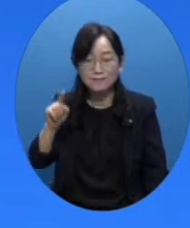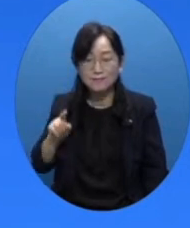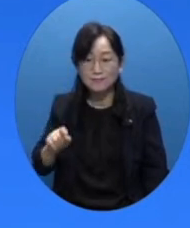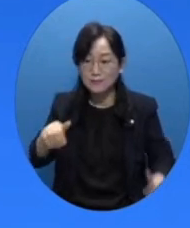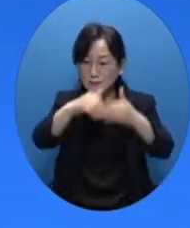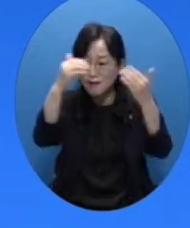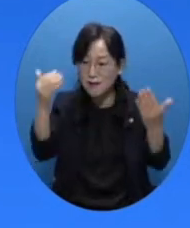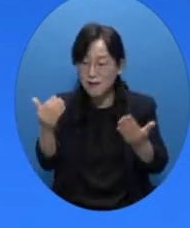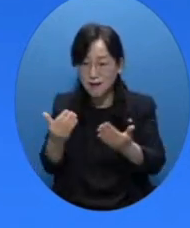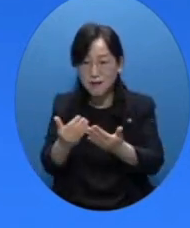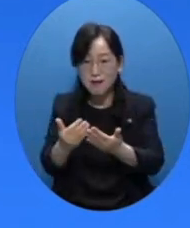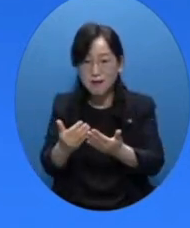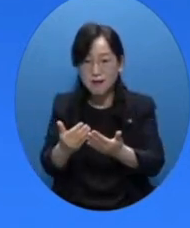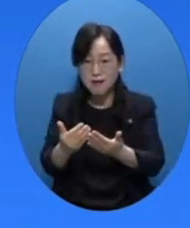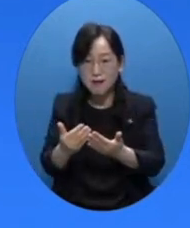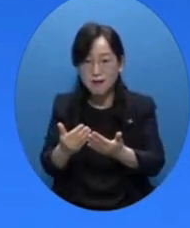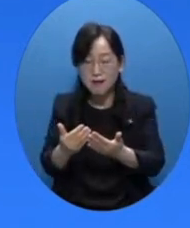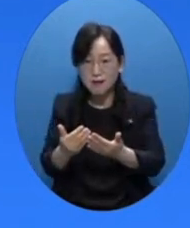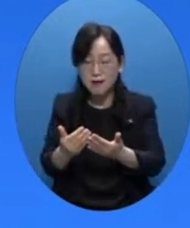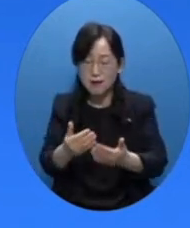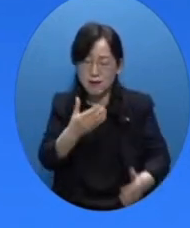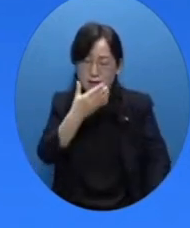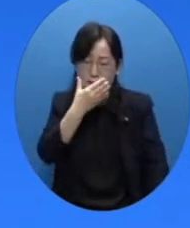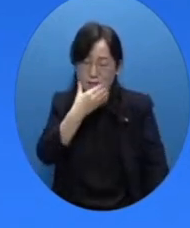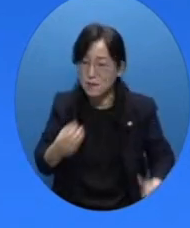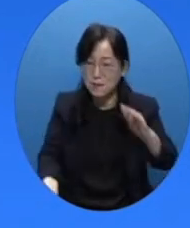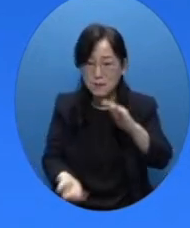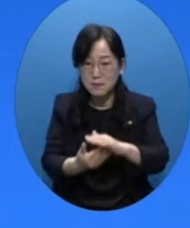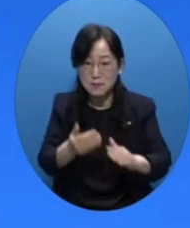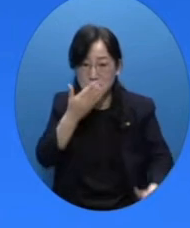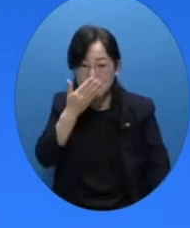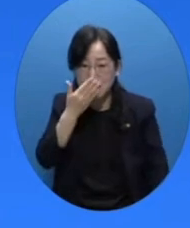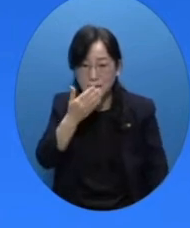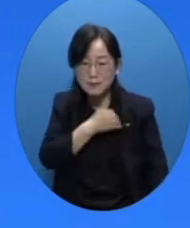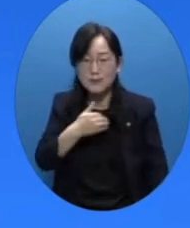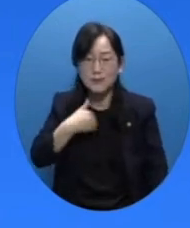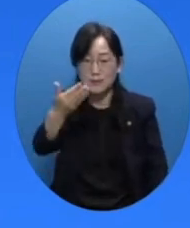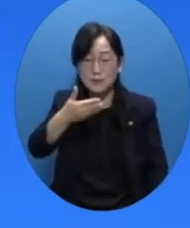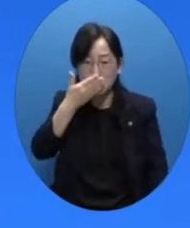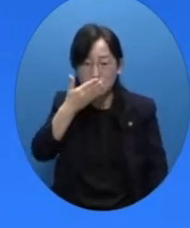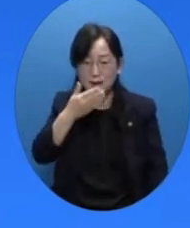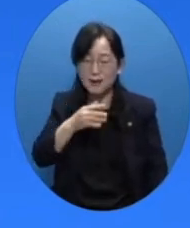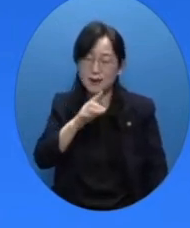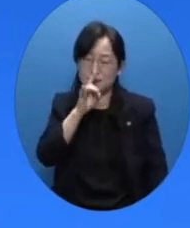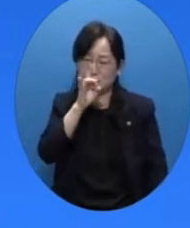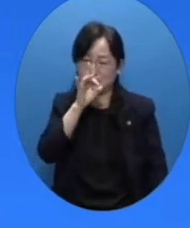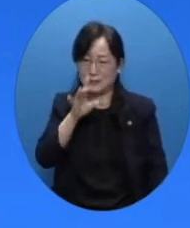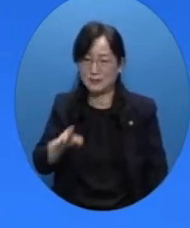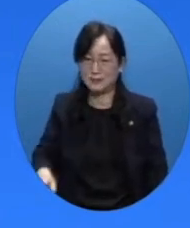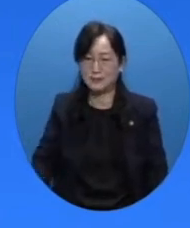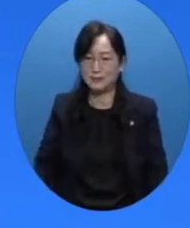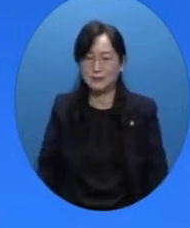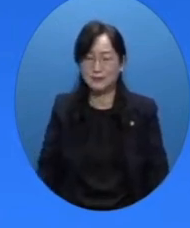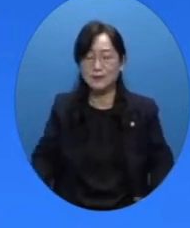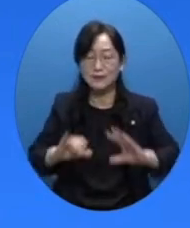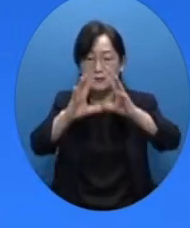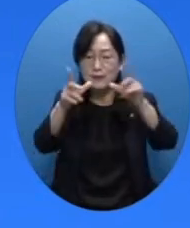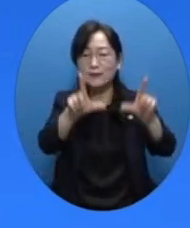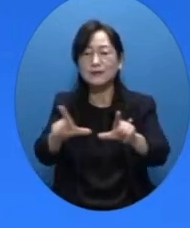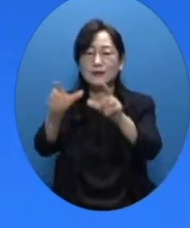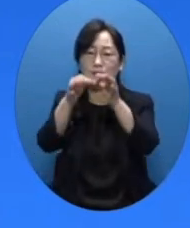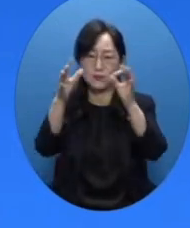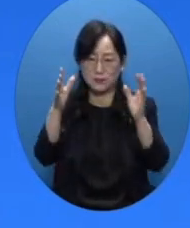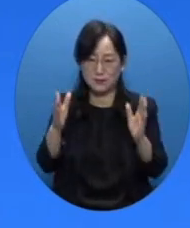모두 것이다 이루어지고 행복하고 내게 참된 만족을 가자 주지는 못합니다 이상아 사랑한 동안